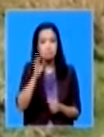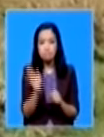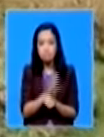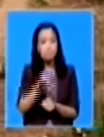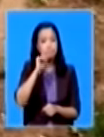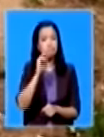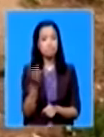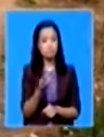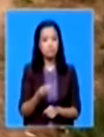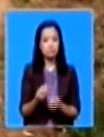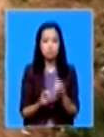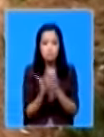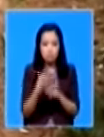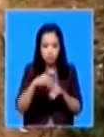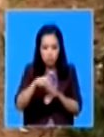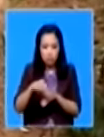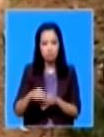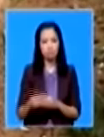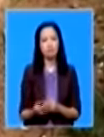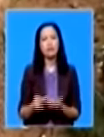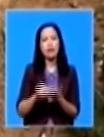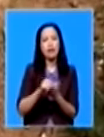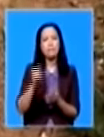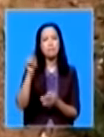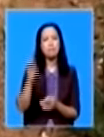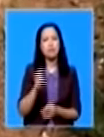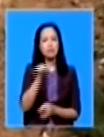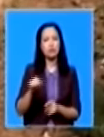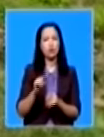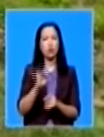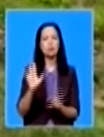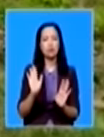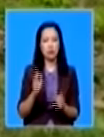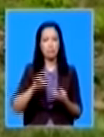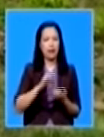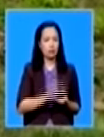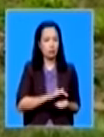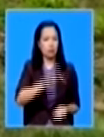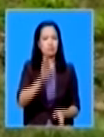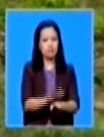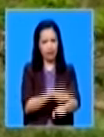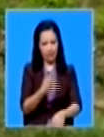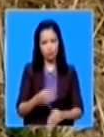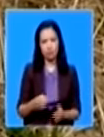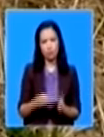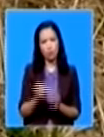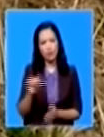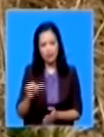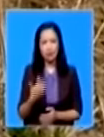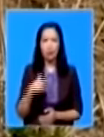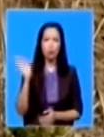ำน้อยมองในปลูกพืชเนี่ยมันแก้ไม่ได้ 100% อยู่แล้วเพราะปัญหามันหมักหมมกันมายาวนานแล้วโชคร้ายก็คือฝนตกด